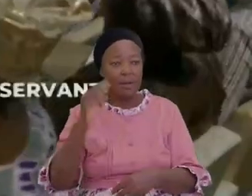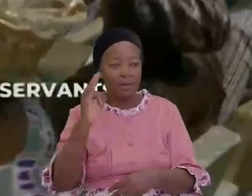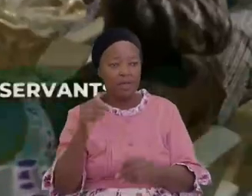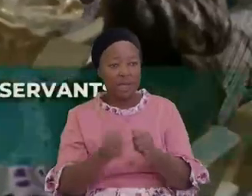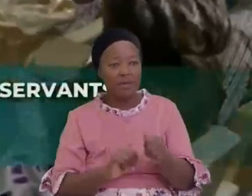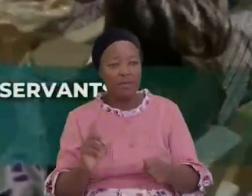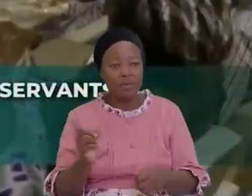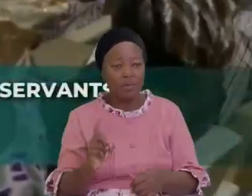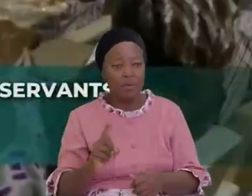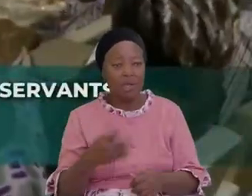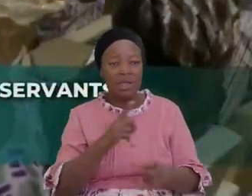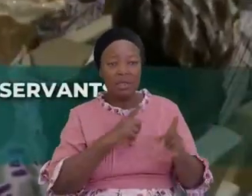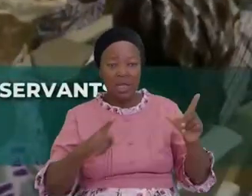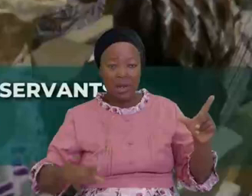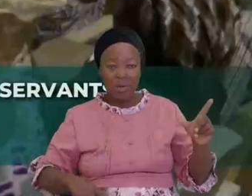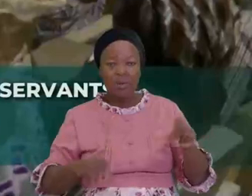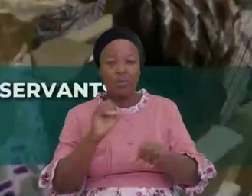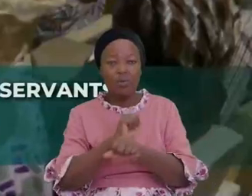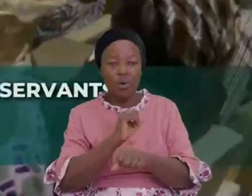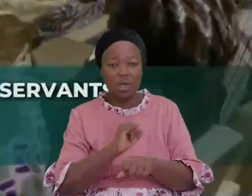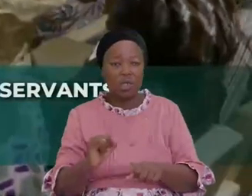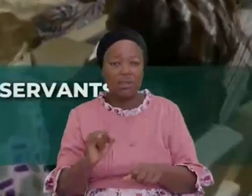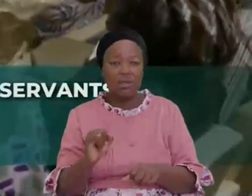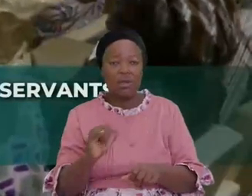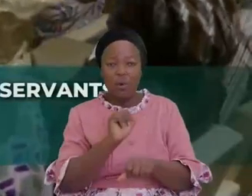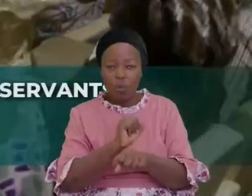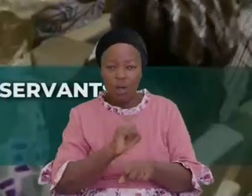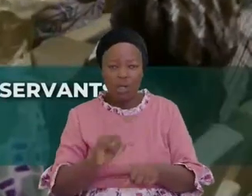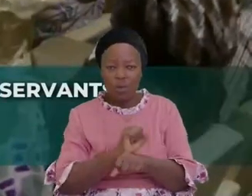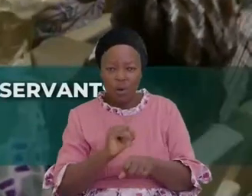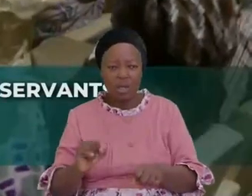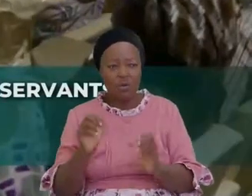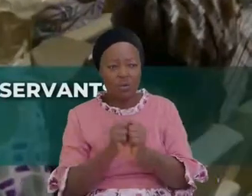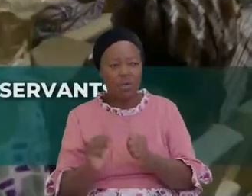Et ils s'en allèrent prêcher partout. Le Seigneur